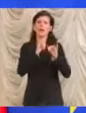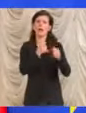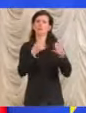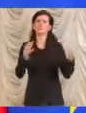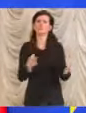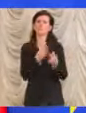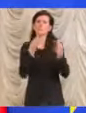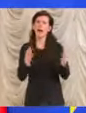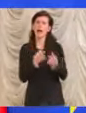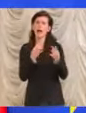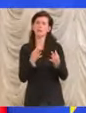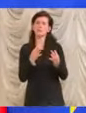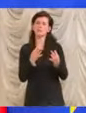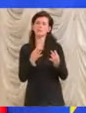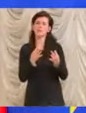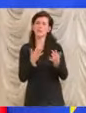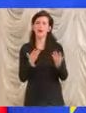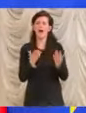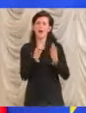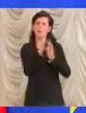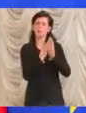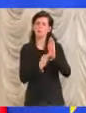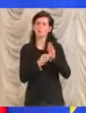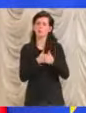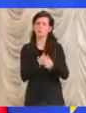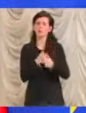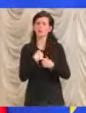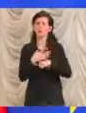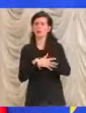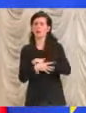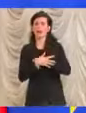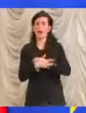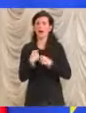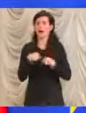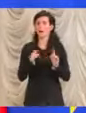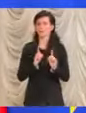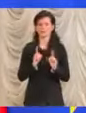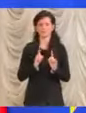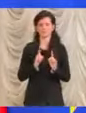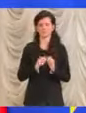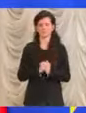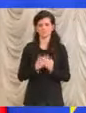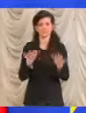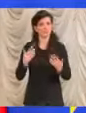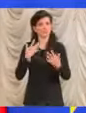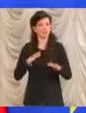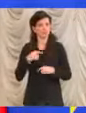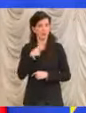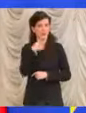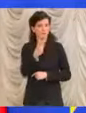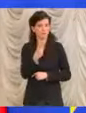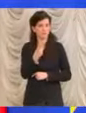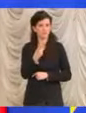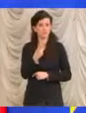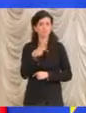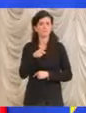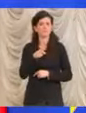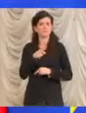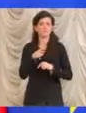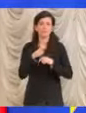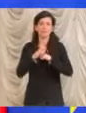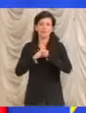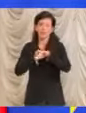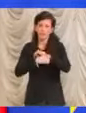un allentamento delle misure restrittive come l'ho già detto noi dobbiamo assolutamente preservare questo regime